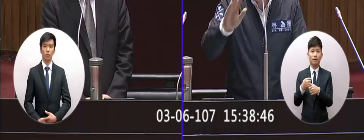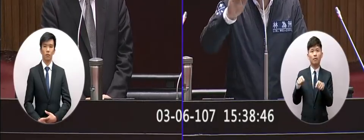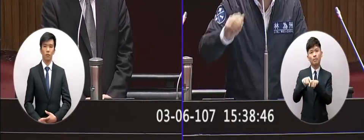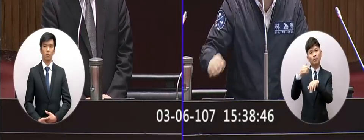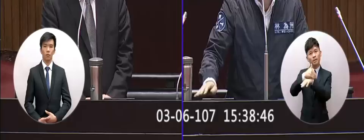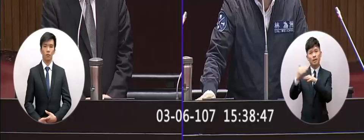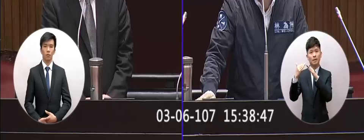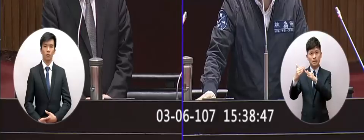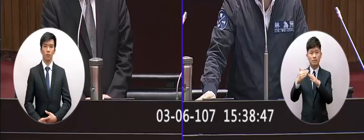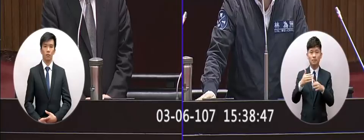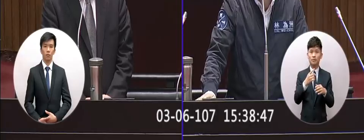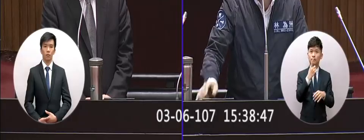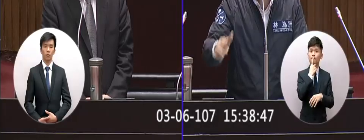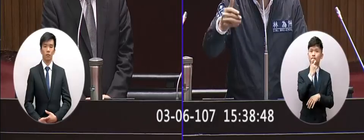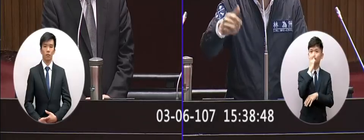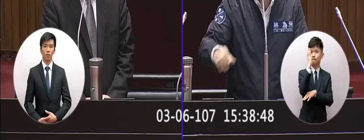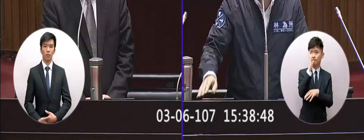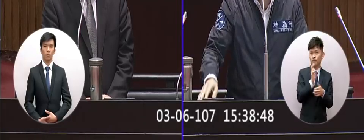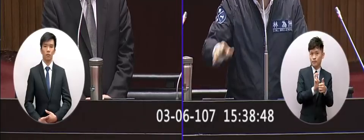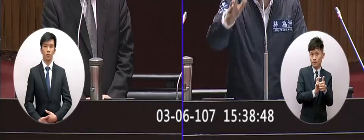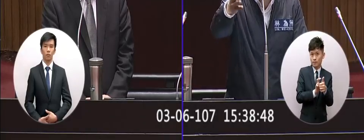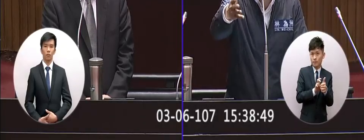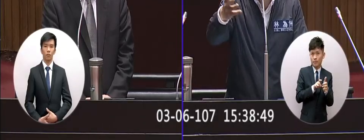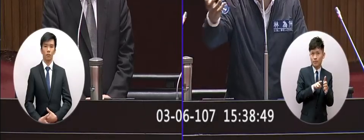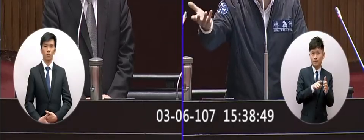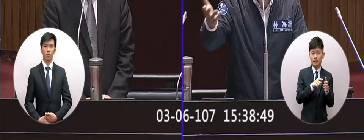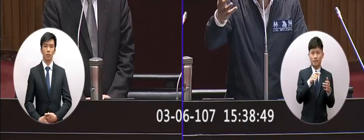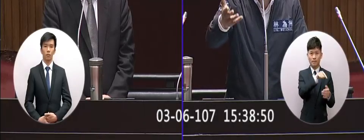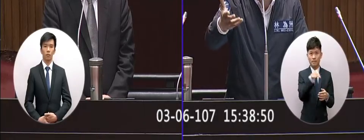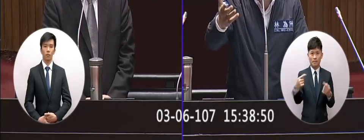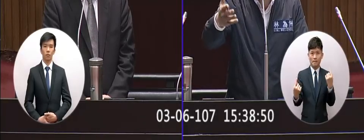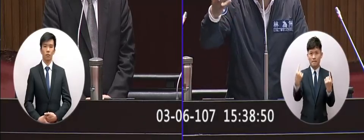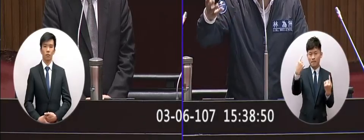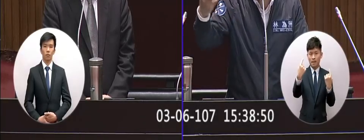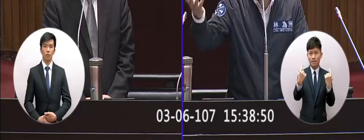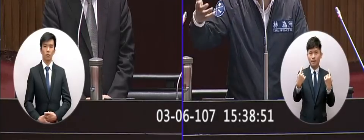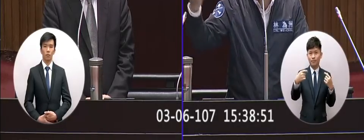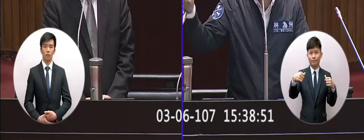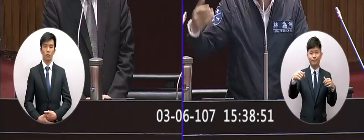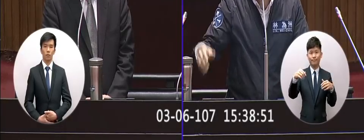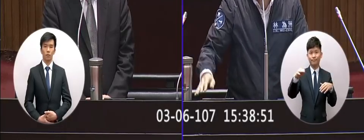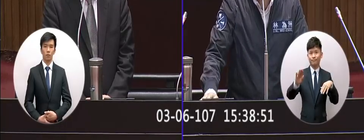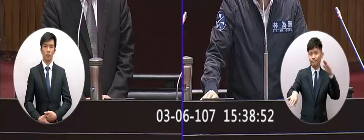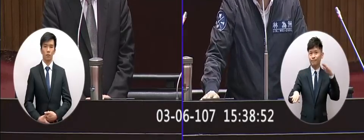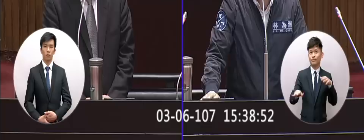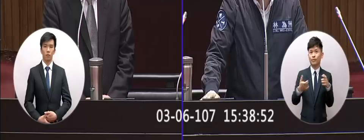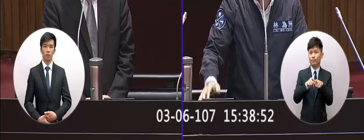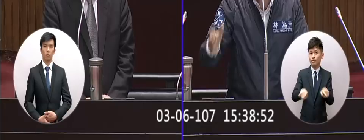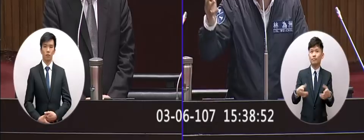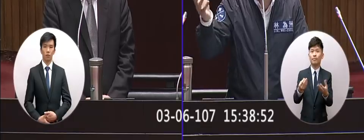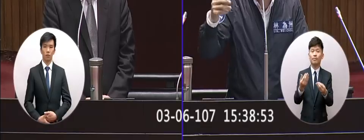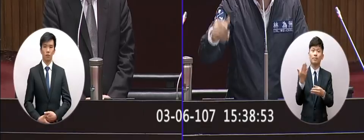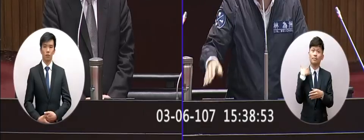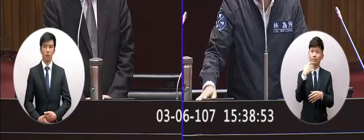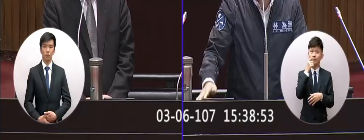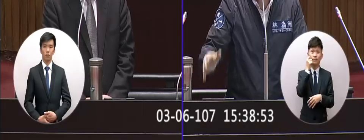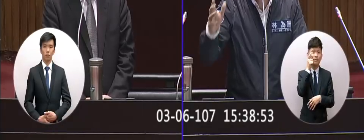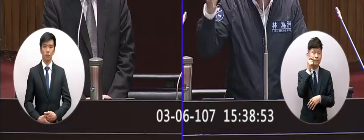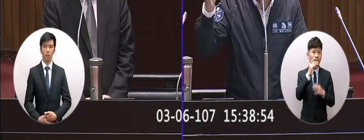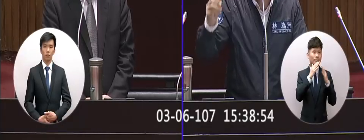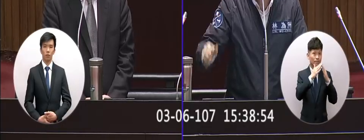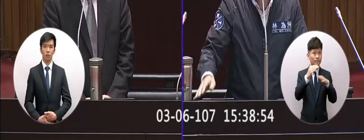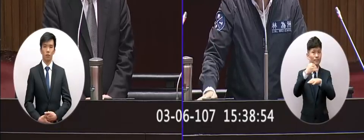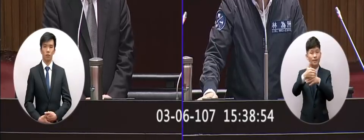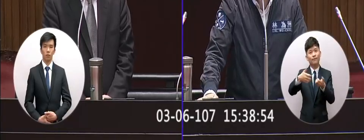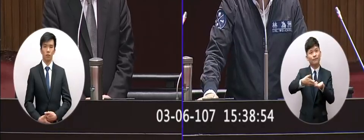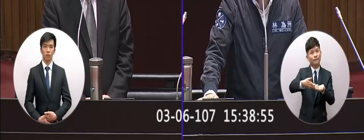哦，是不太公平的啦。好，你也知道以前台南也是县市分开的，这个城乡的差距，